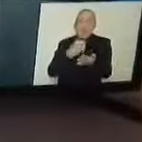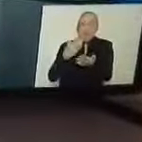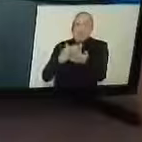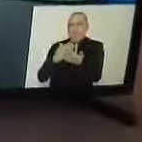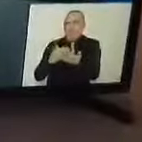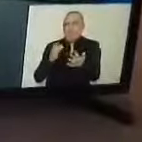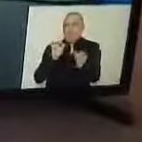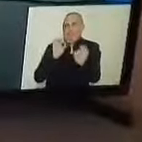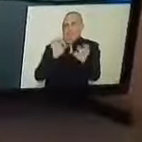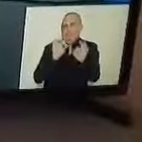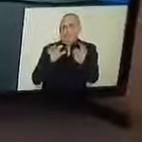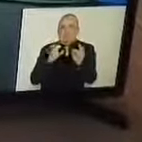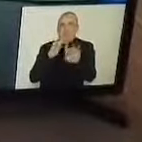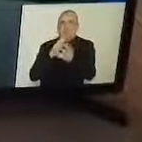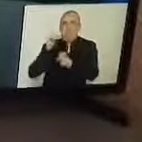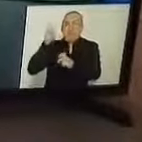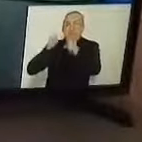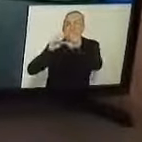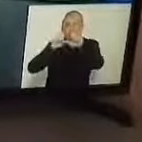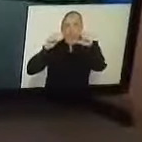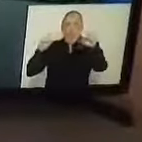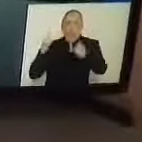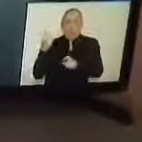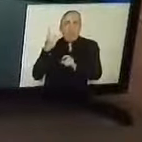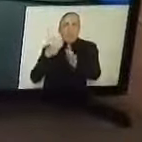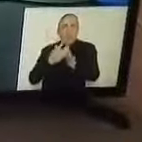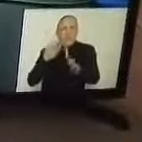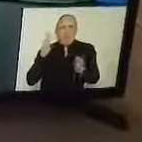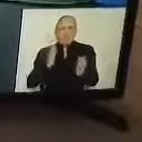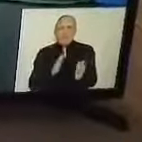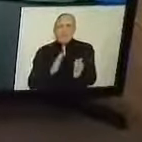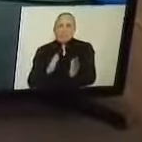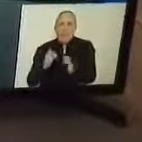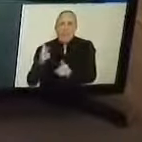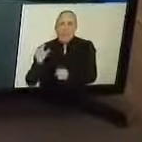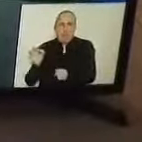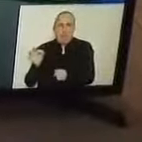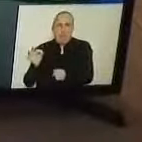так, в наше підприємство в першу чергу системно